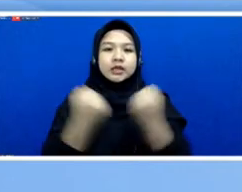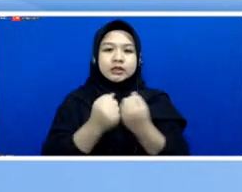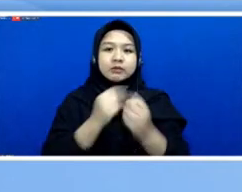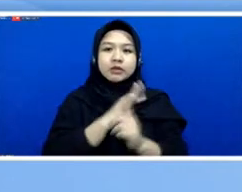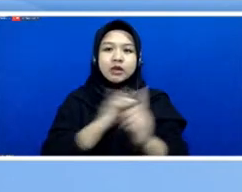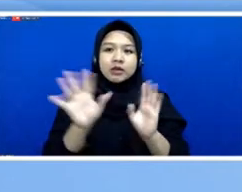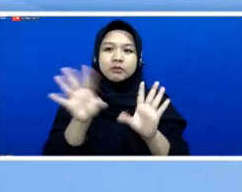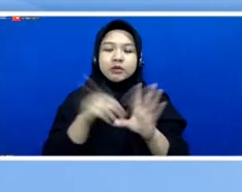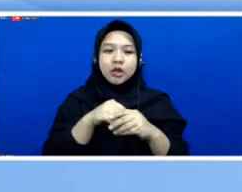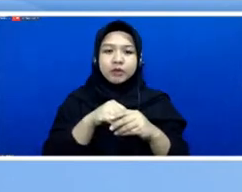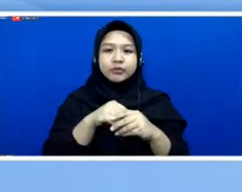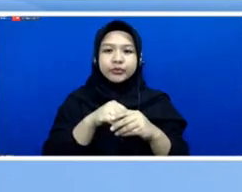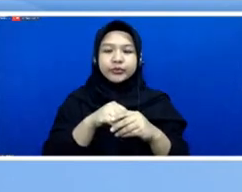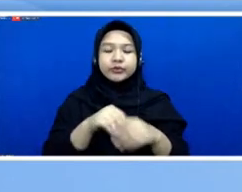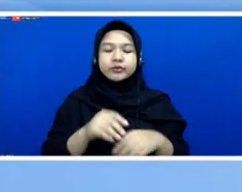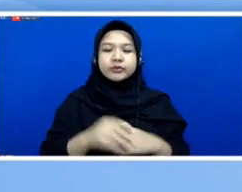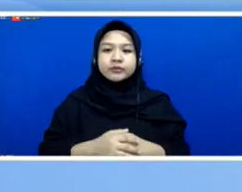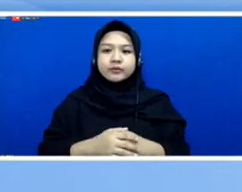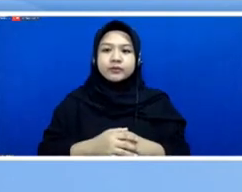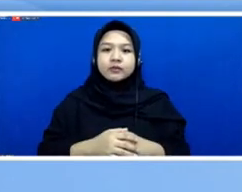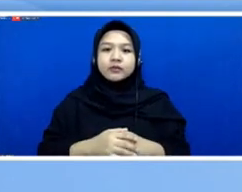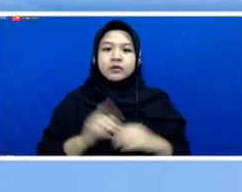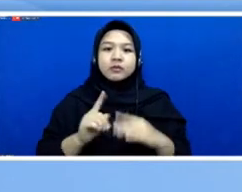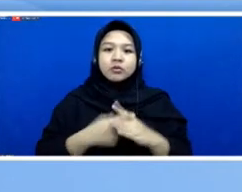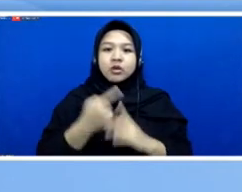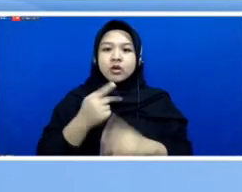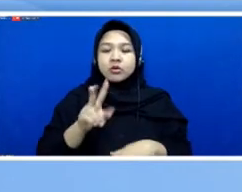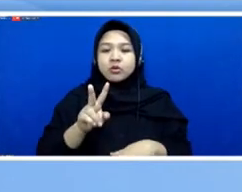bersama kami ya. Dan